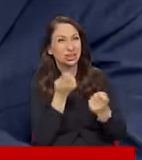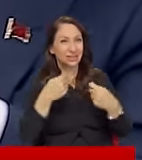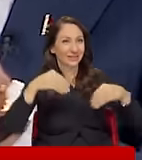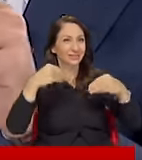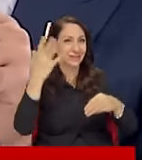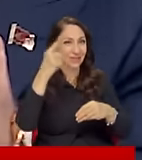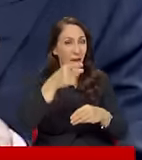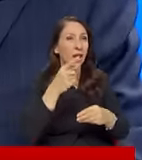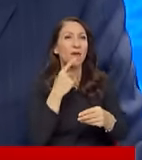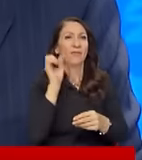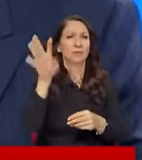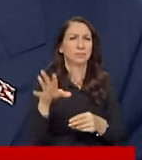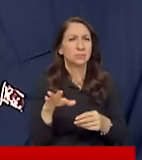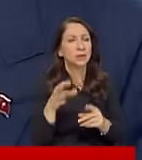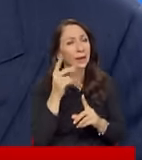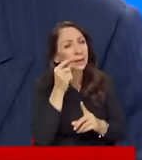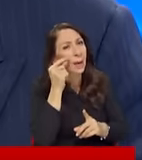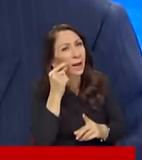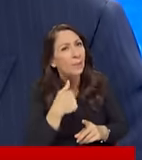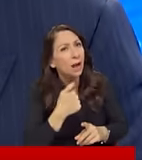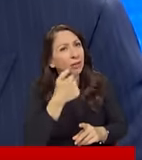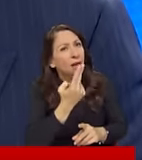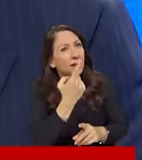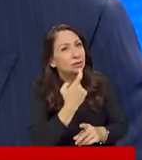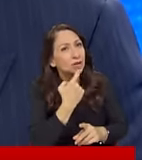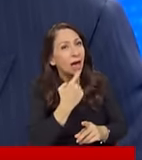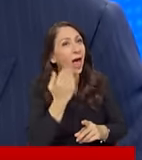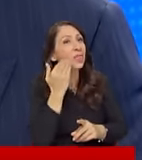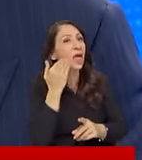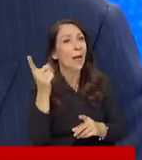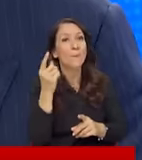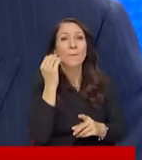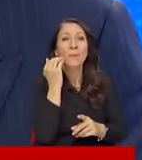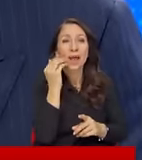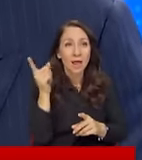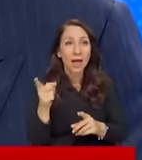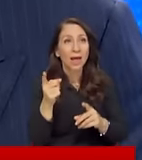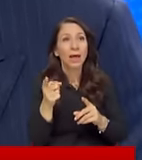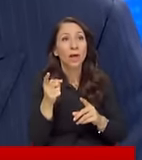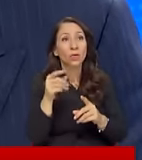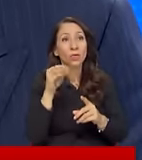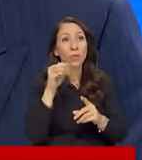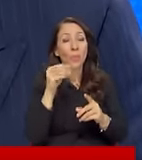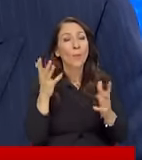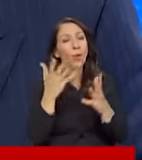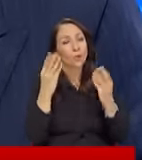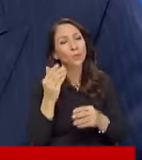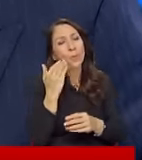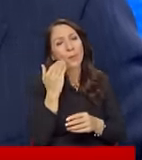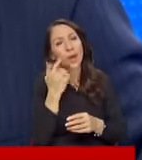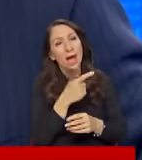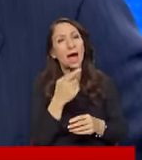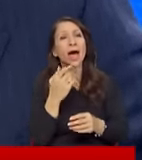atıyorsun. İlker Bey, ben 6-7 yaşındayken anneannemin, babaannemin, toprağı bol olsun